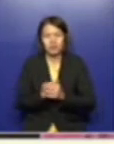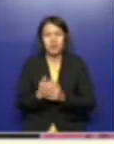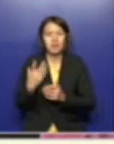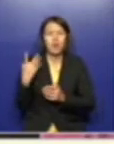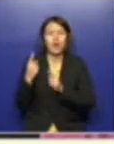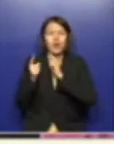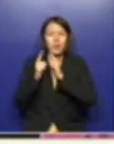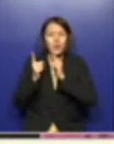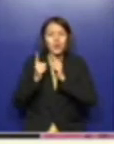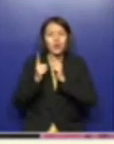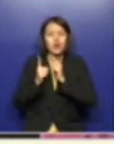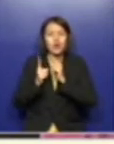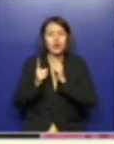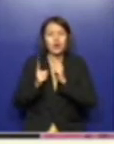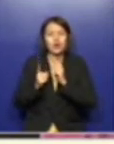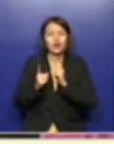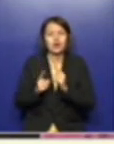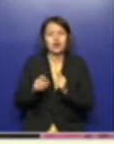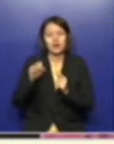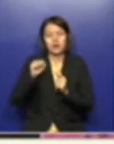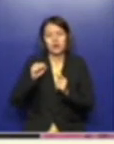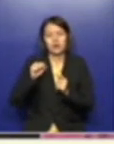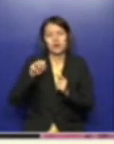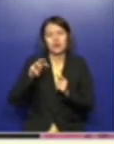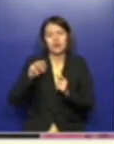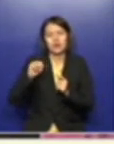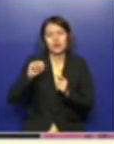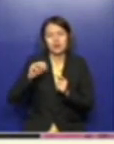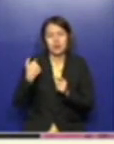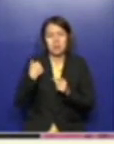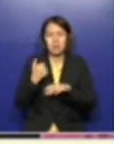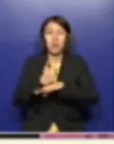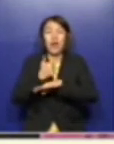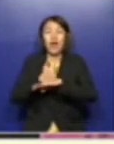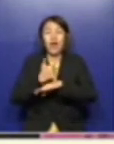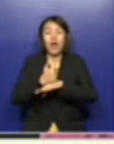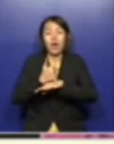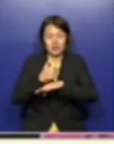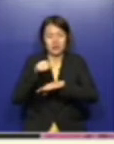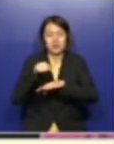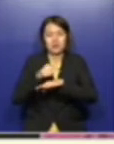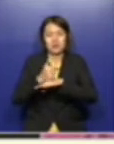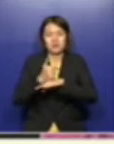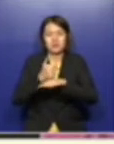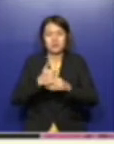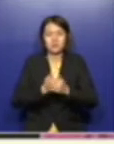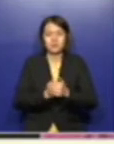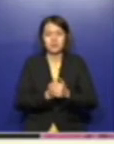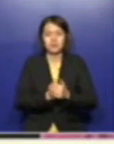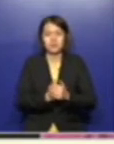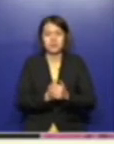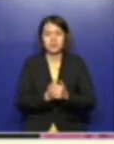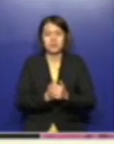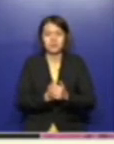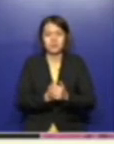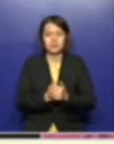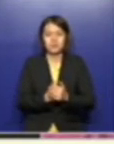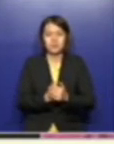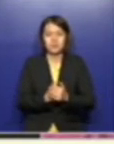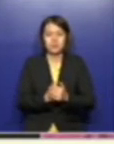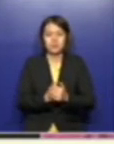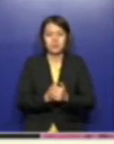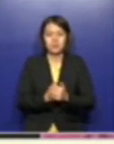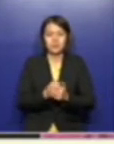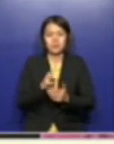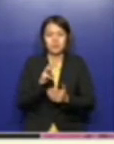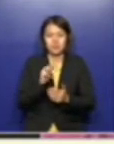ผมก็ไปพบท่านสมเด็จพุทธาจารย์วัดไตรมิตรท่านสมเด็จพระมหามังคลาพระมหารัชมงคลมุนี